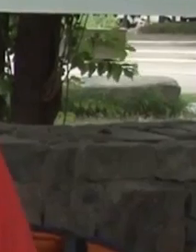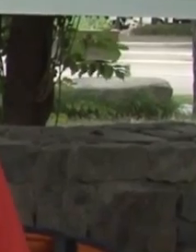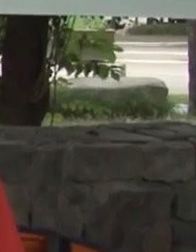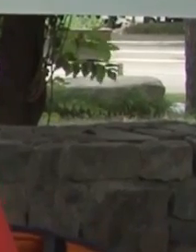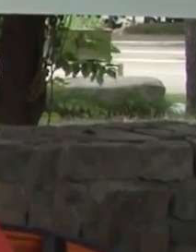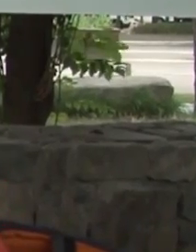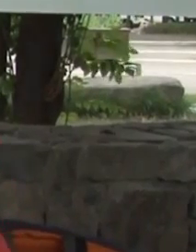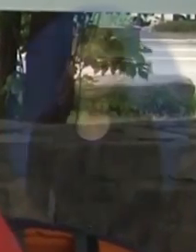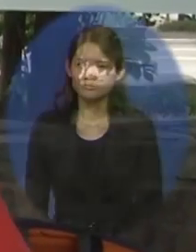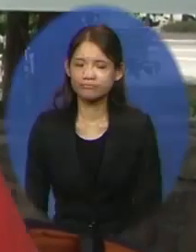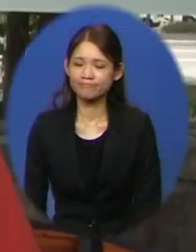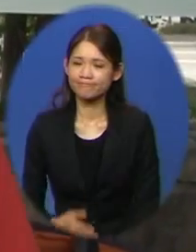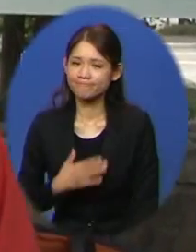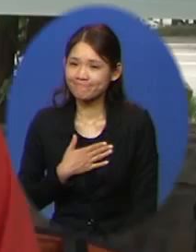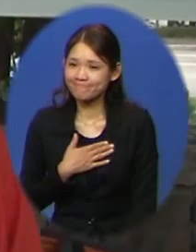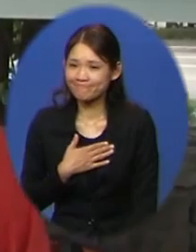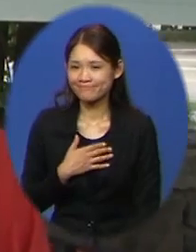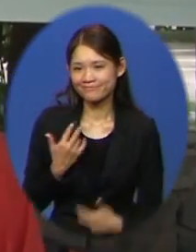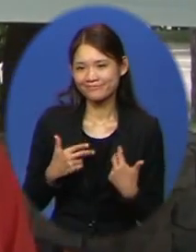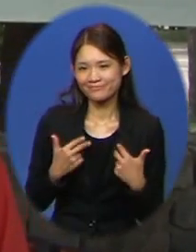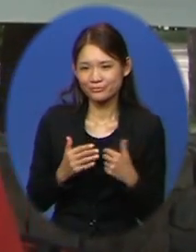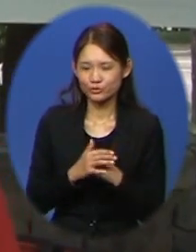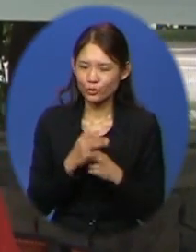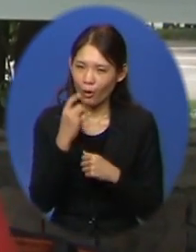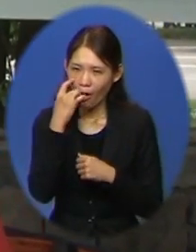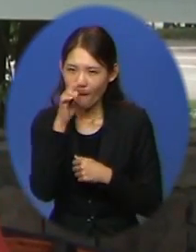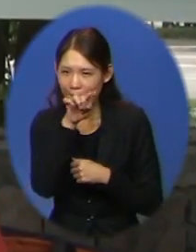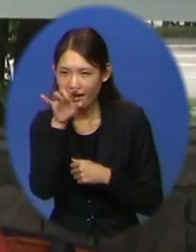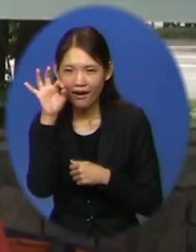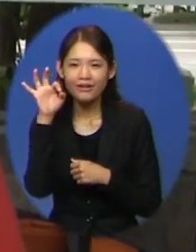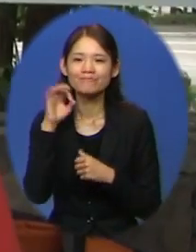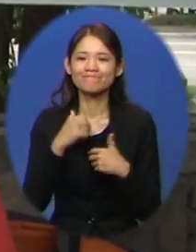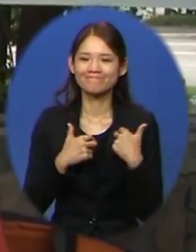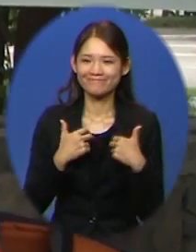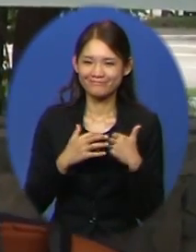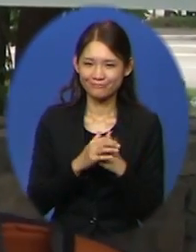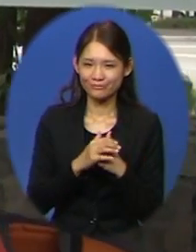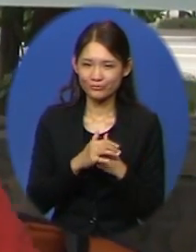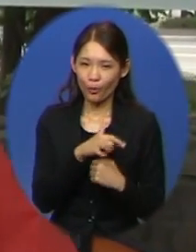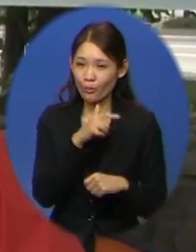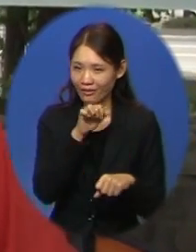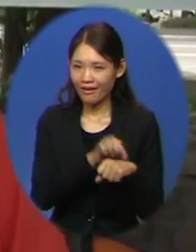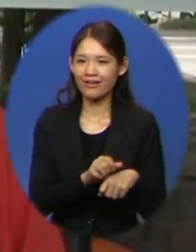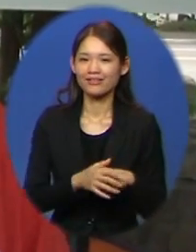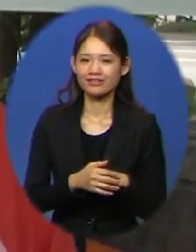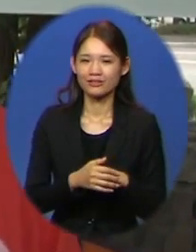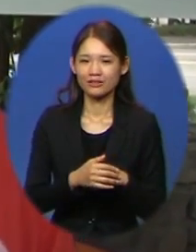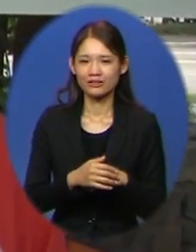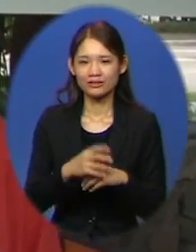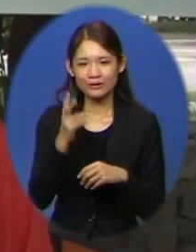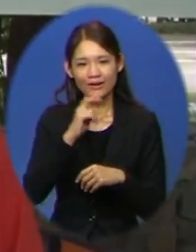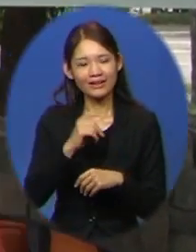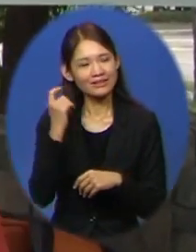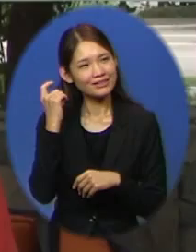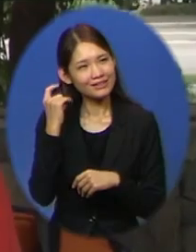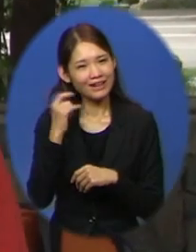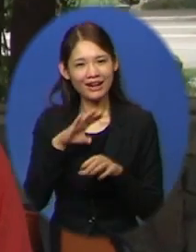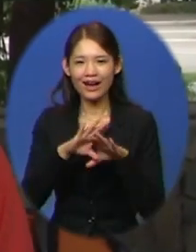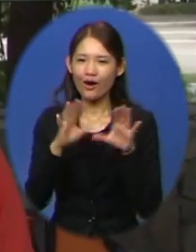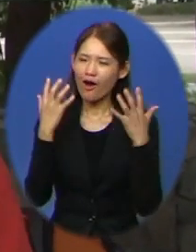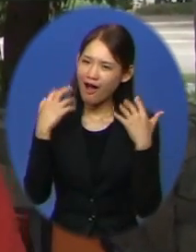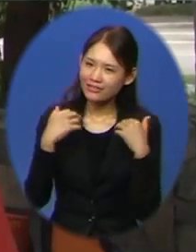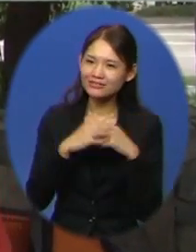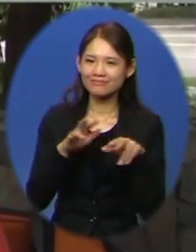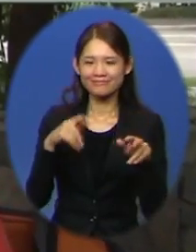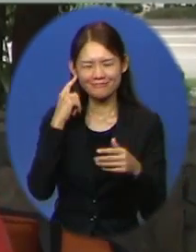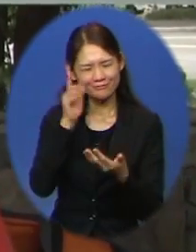아, 마음도 즐겁고 눈도 즐겁고 너무 잘 불러내요. 아, 오늘 낮에는 더웠는데 지금은 되게 시원해요. 그래서 여기서